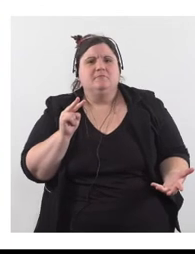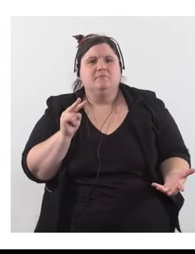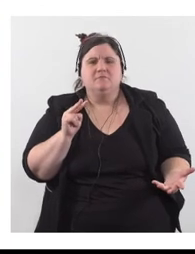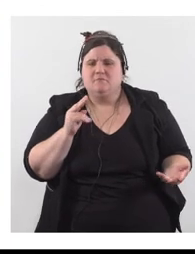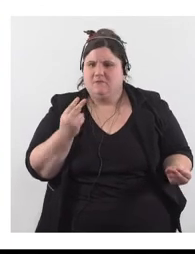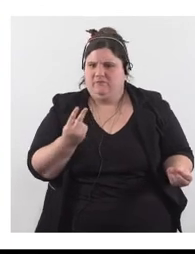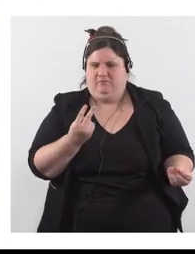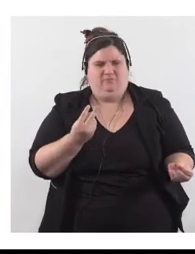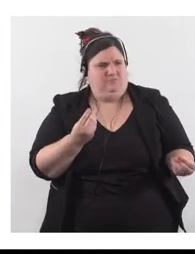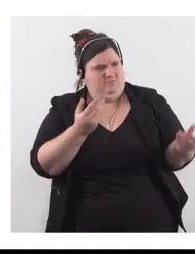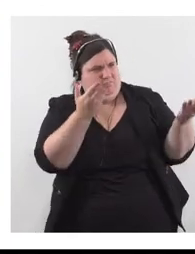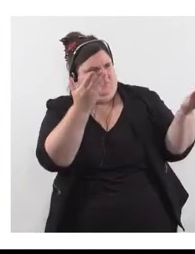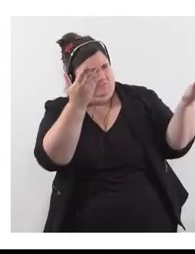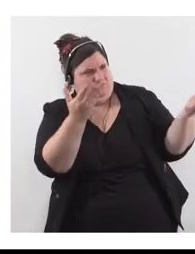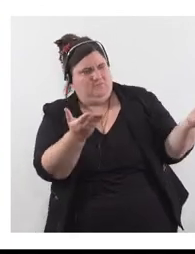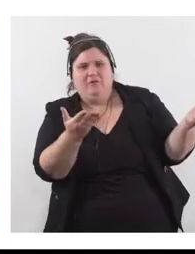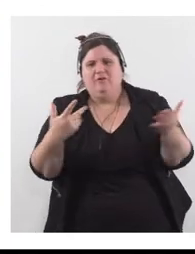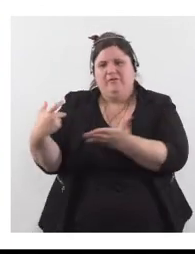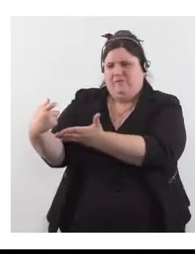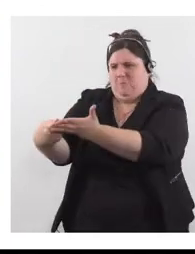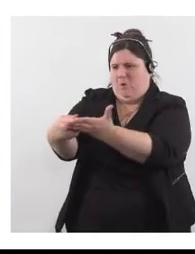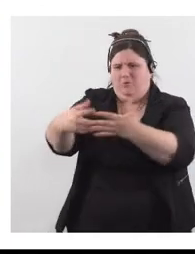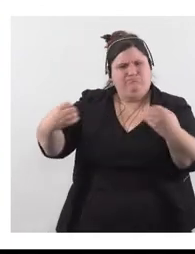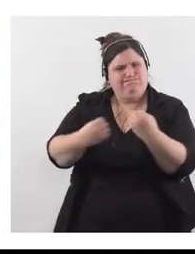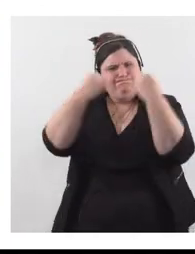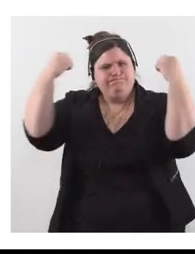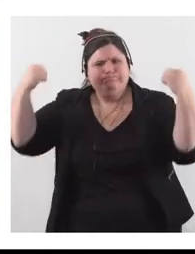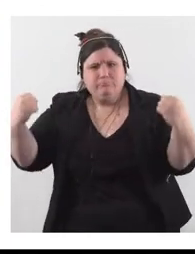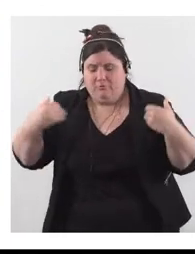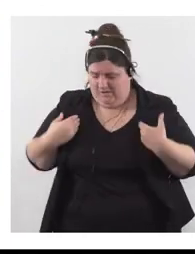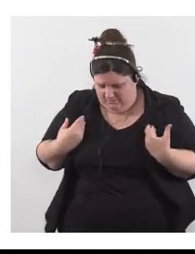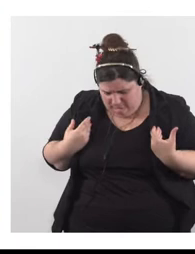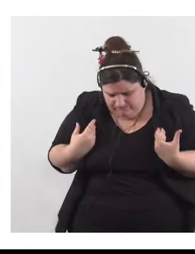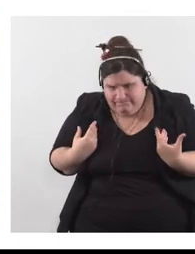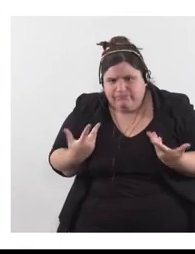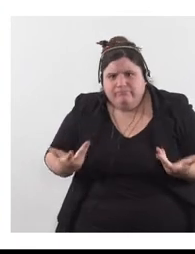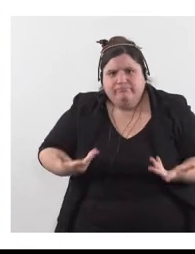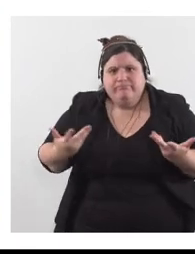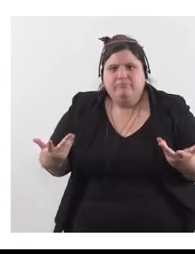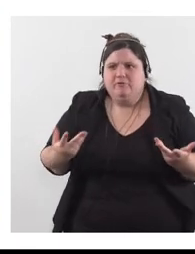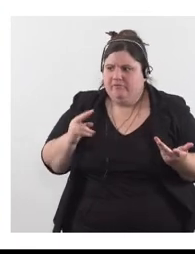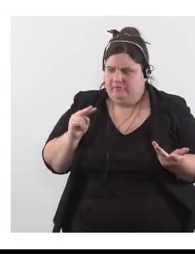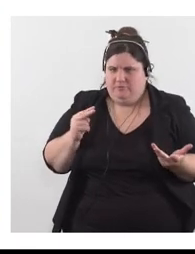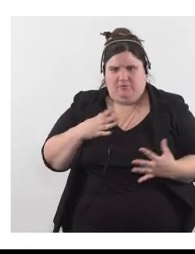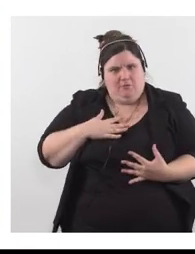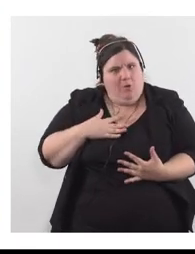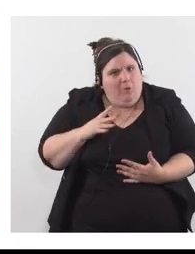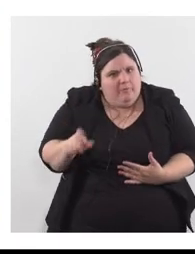Je me retrouvais face à une coopération puissante comme une banque. C'était quelque chose de terrifiant.